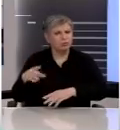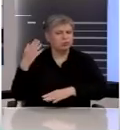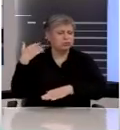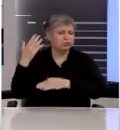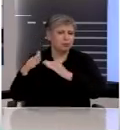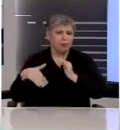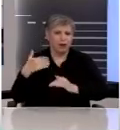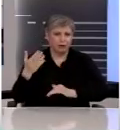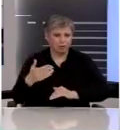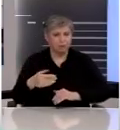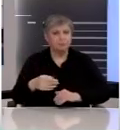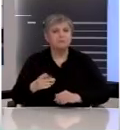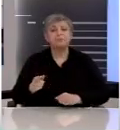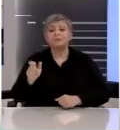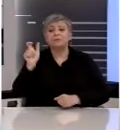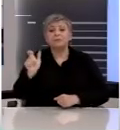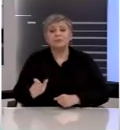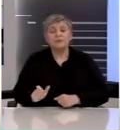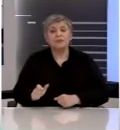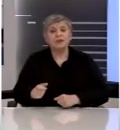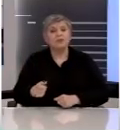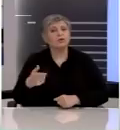Ήρθε λοιπόν το Μάιο του 2016.